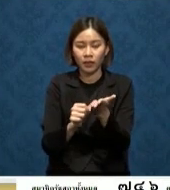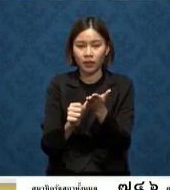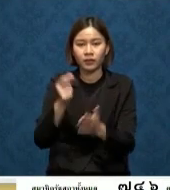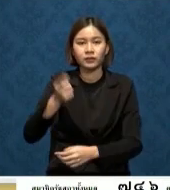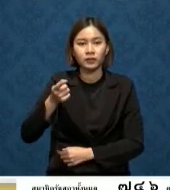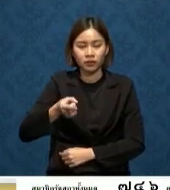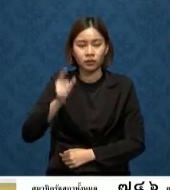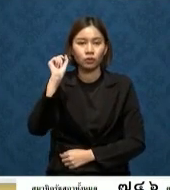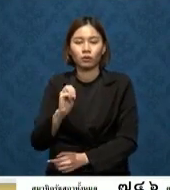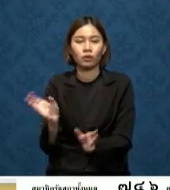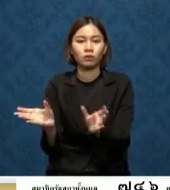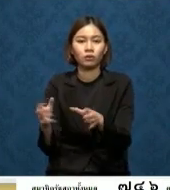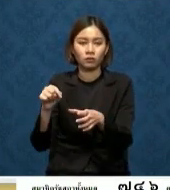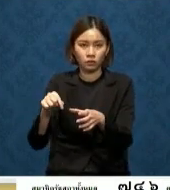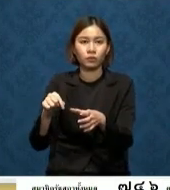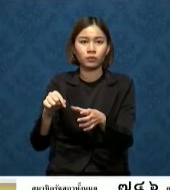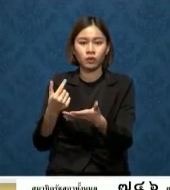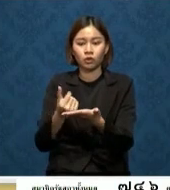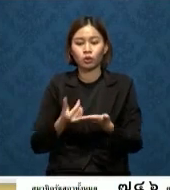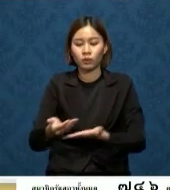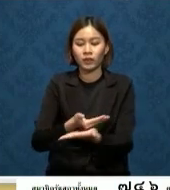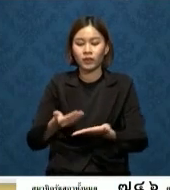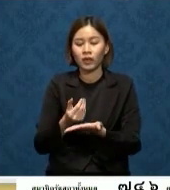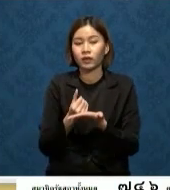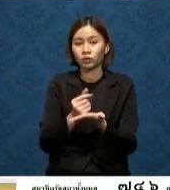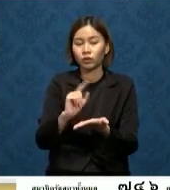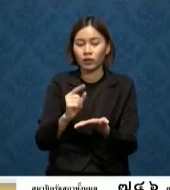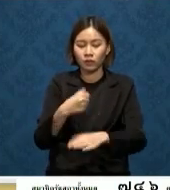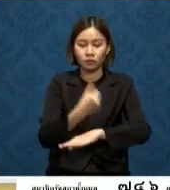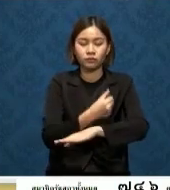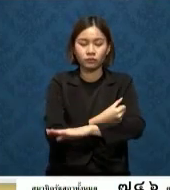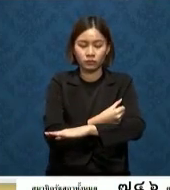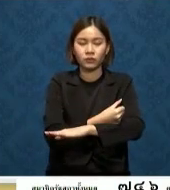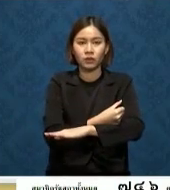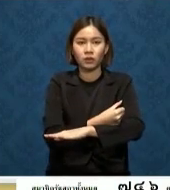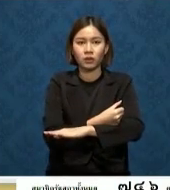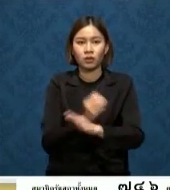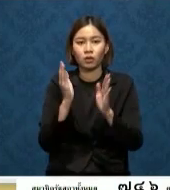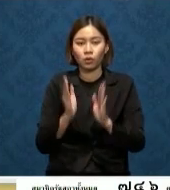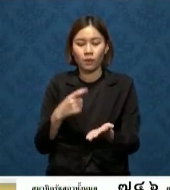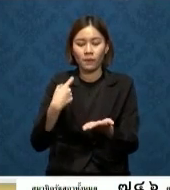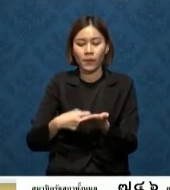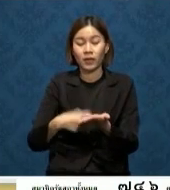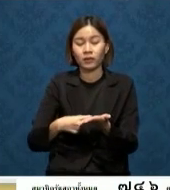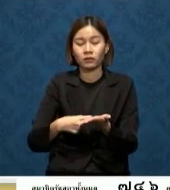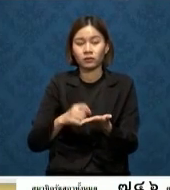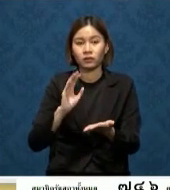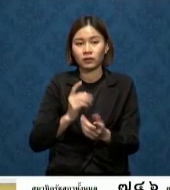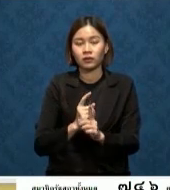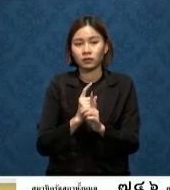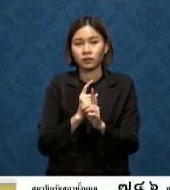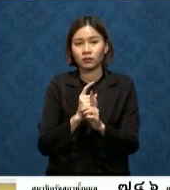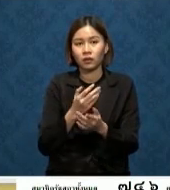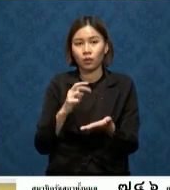งจังและเร่งด่วนได้โปรดพิจารณาช่วยเหลือผู้ใช้แรงงานซึ่งเป็นผู้ประกันตนในการ